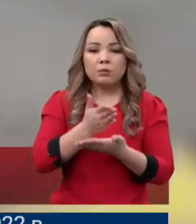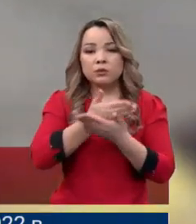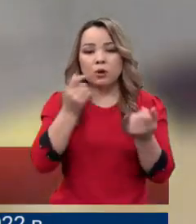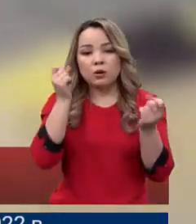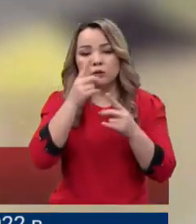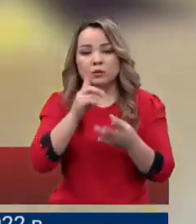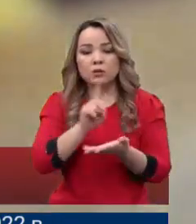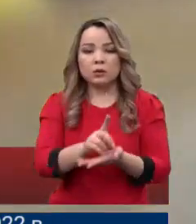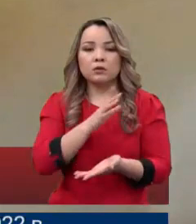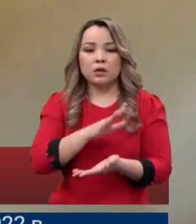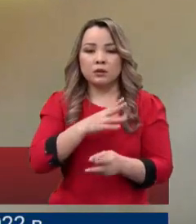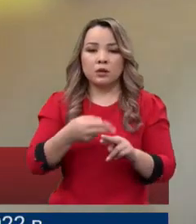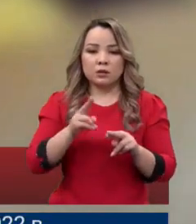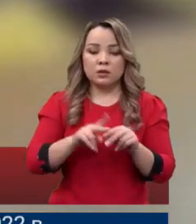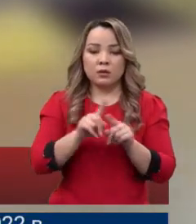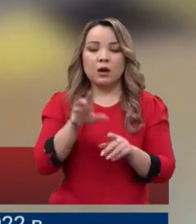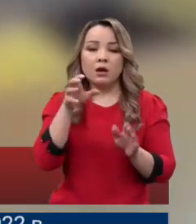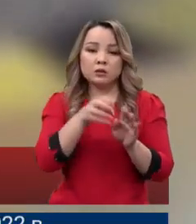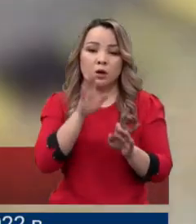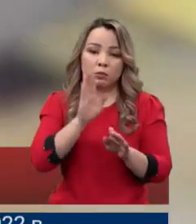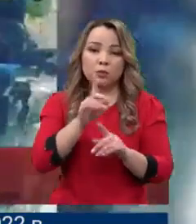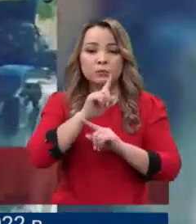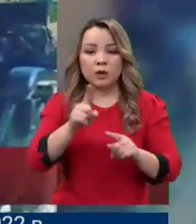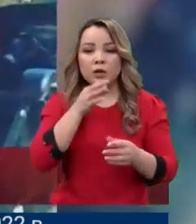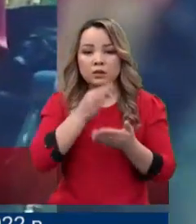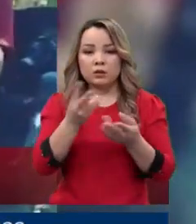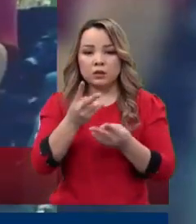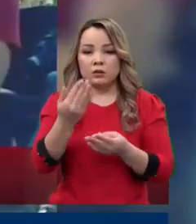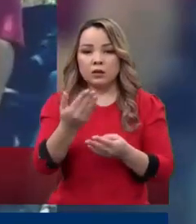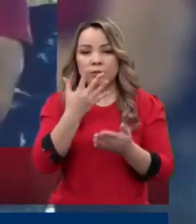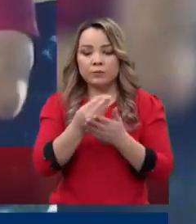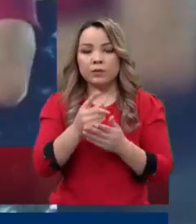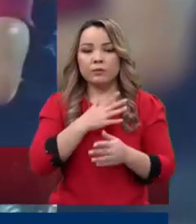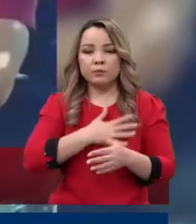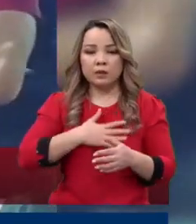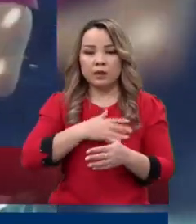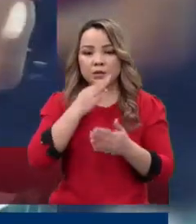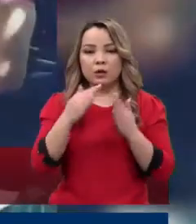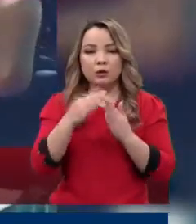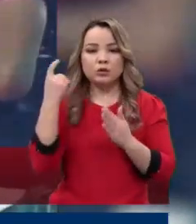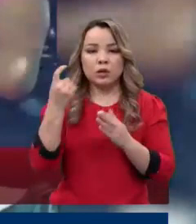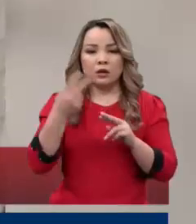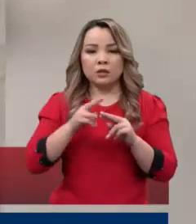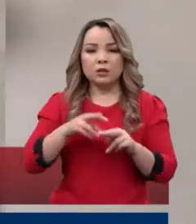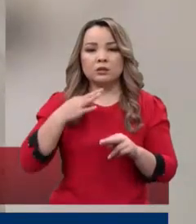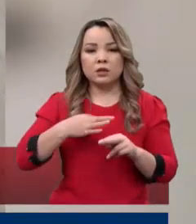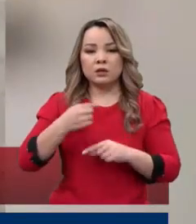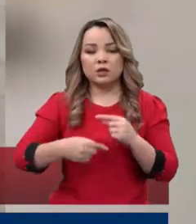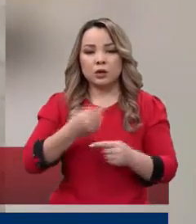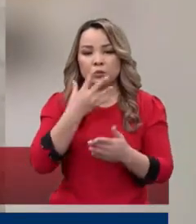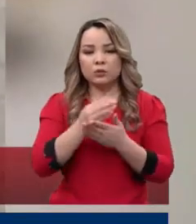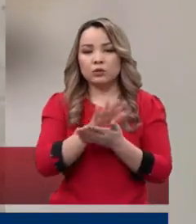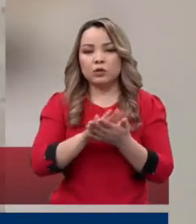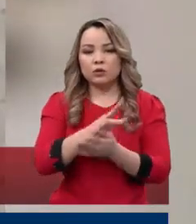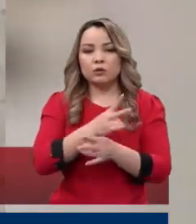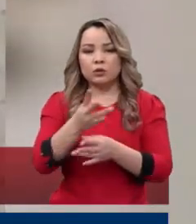па? Балдарды ертең қаба ма, қаппай ма? Етегі жасқа толып еңкілдей жылаған белсенді үй жануарының жан баласына зияны жоғын